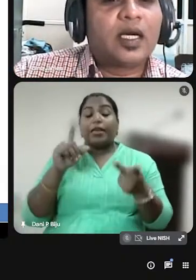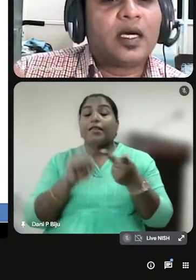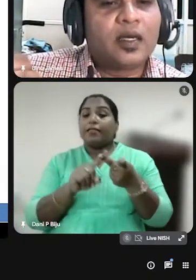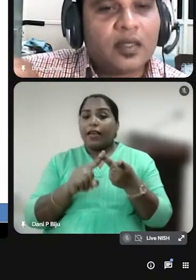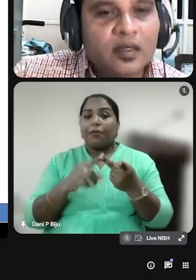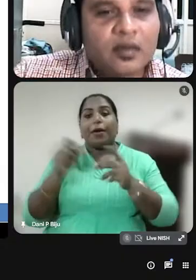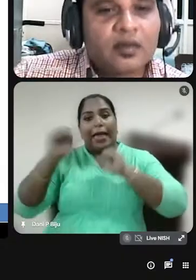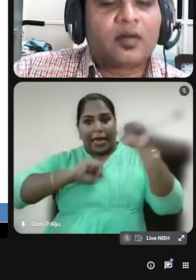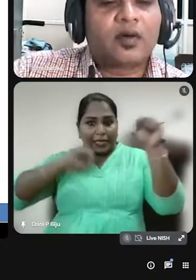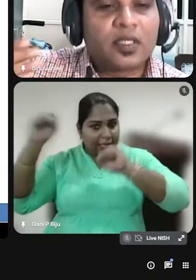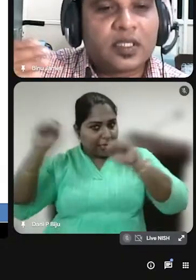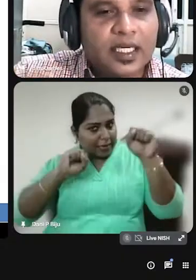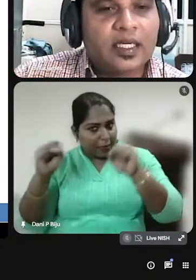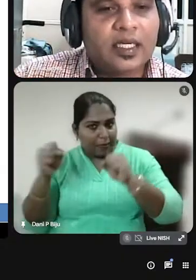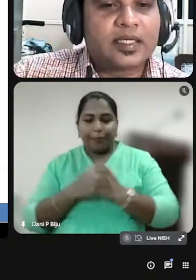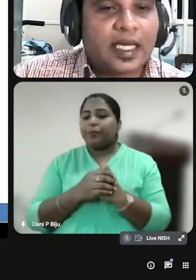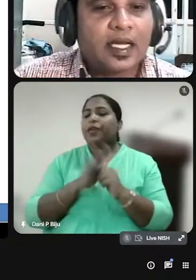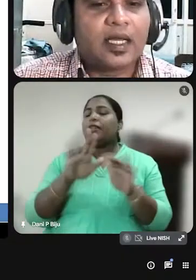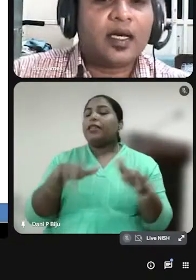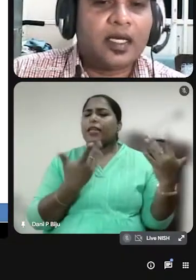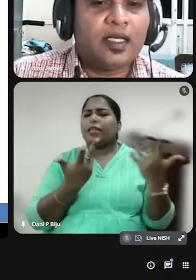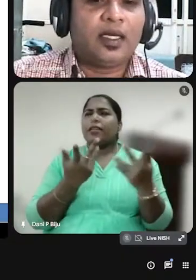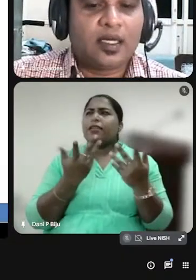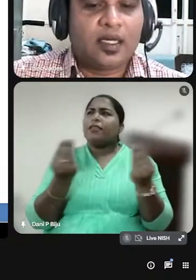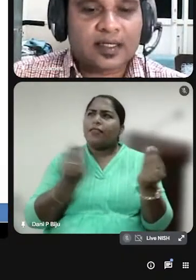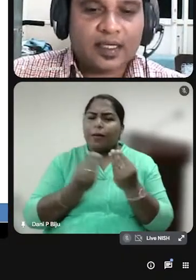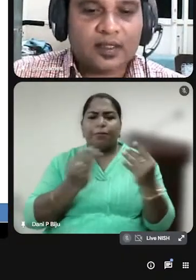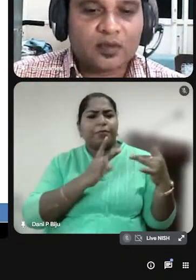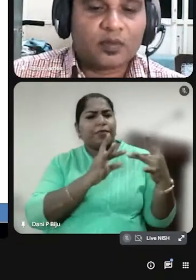പ്രത്യേക കുറച്ച് ശരീര ചലന